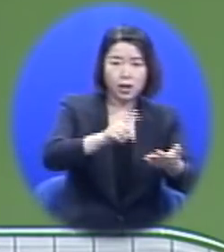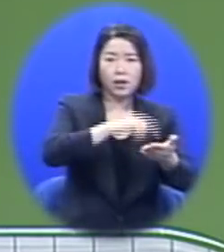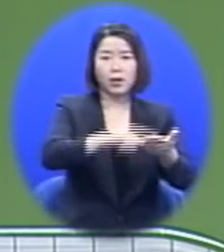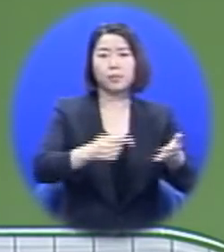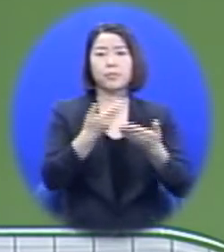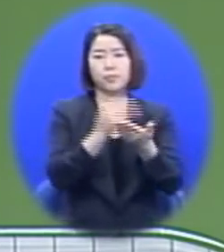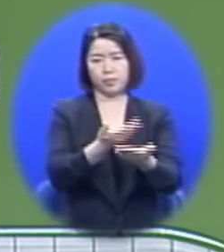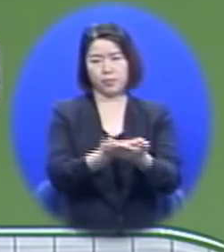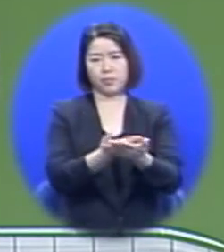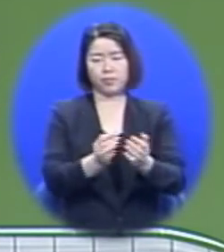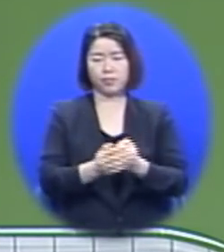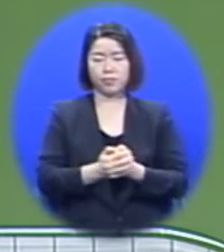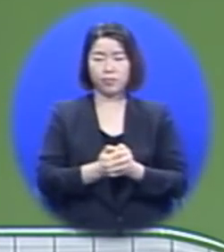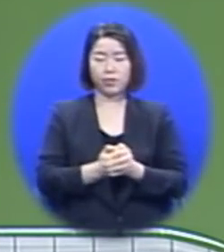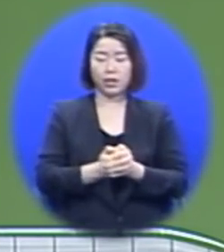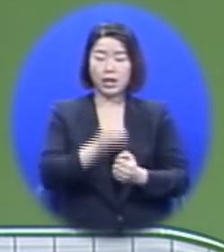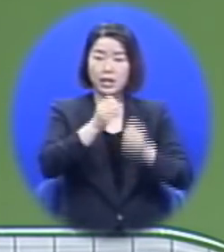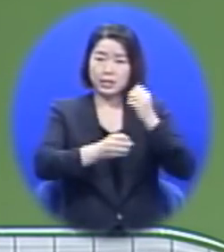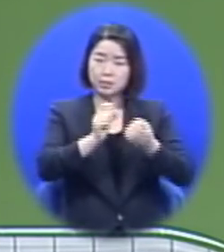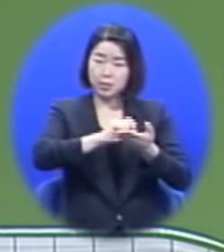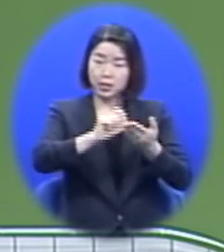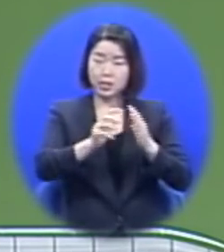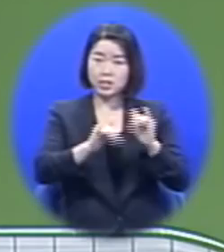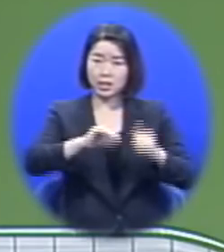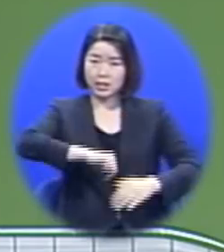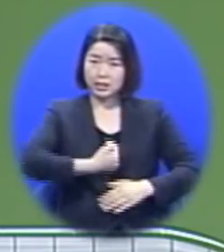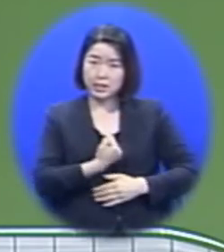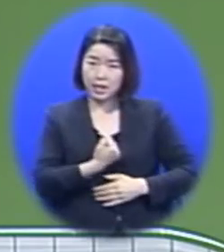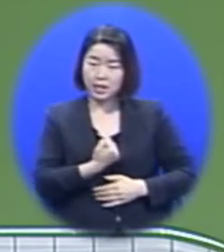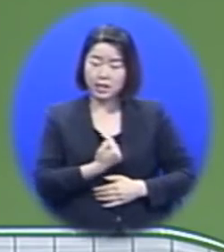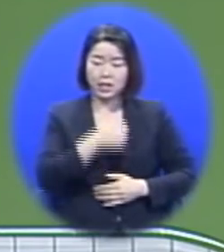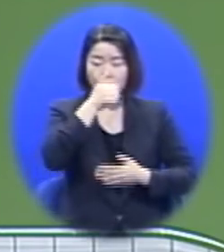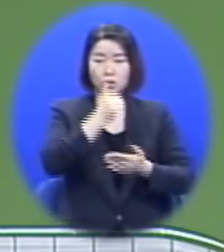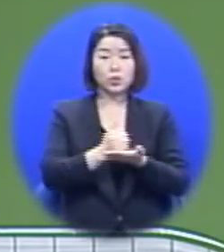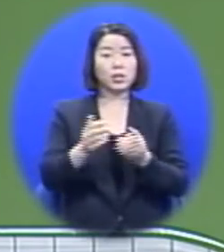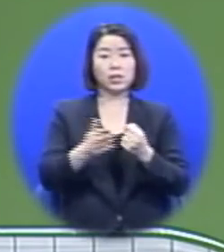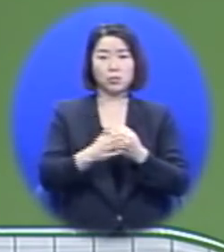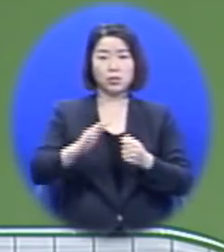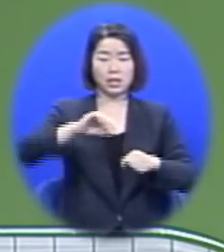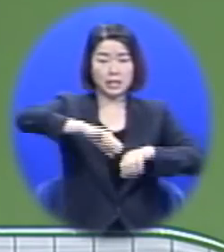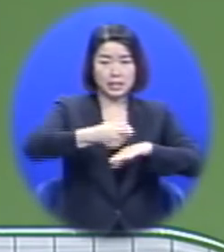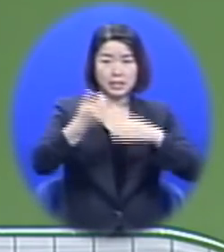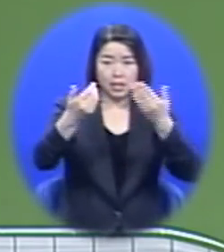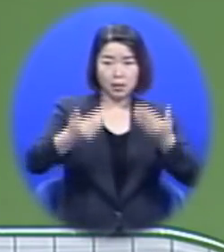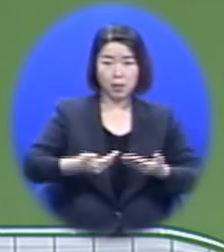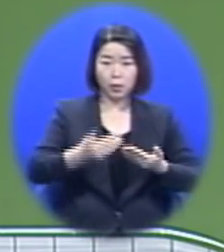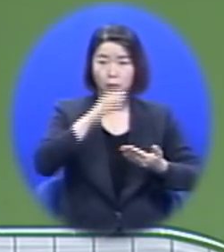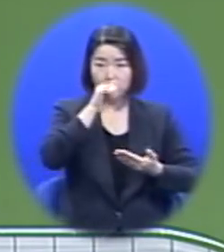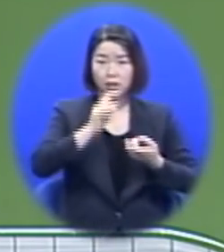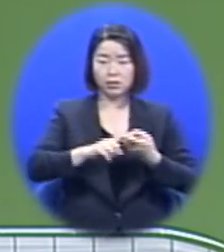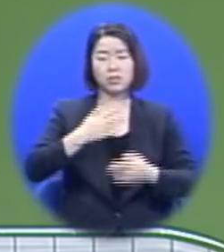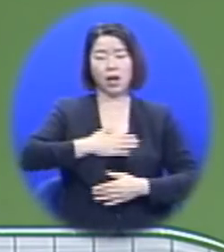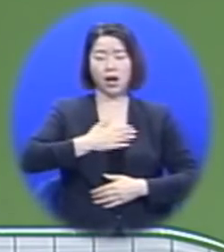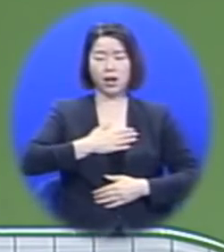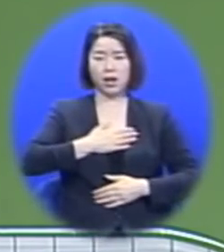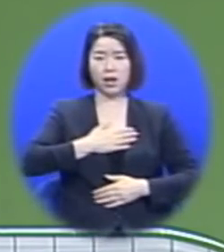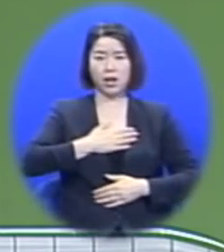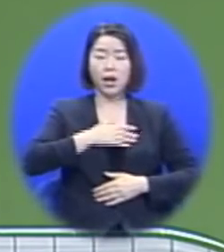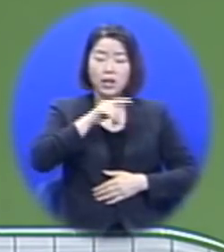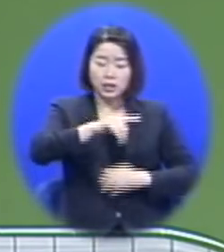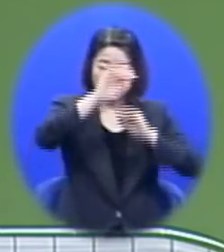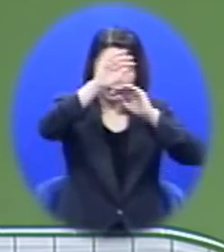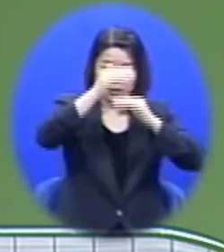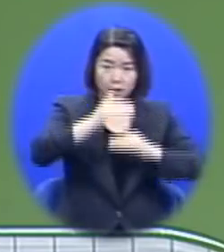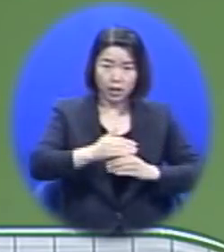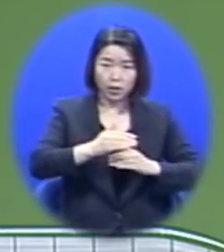시편 기자는 자기들의 죄 때문에 그들이 이렇게 징계를 당하고 있다는 사실을 그들이 압니다. 그가 그 사실에